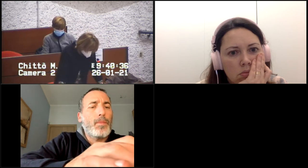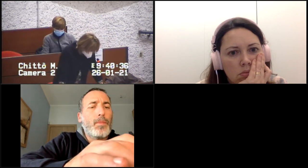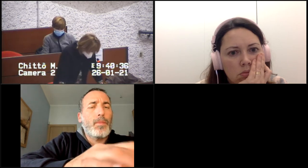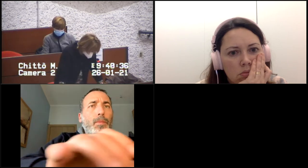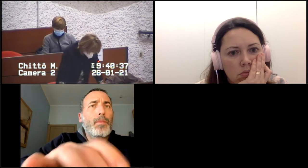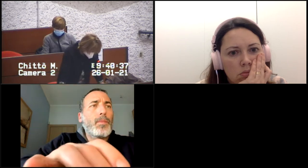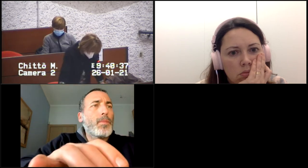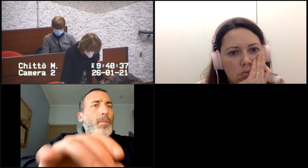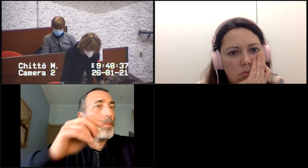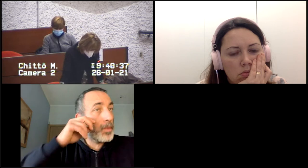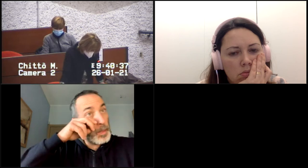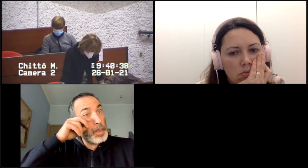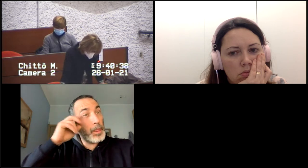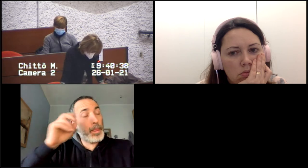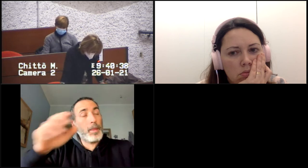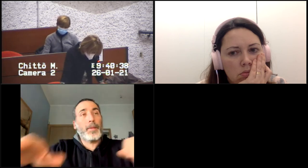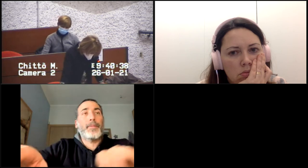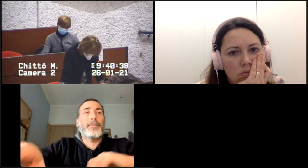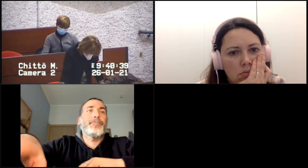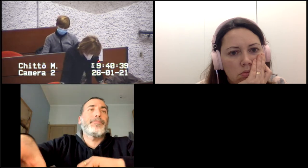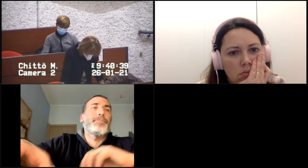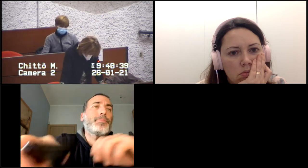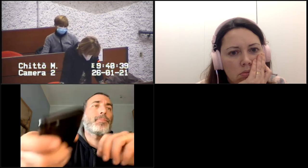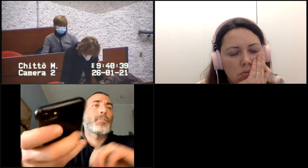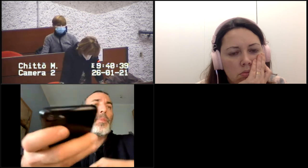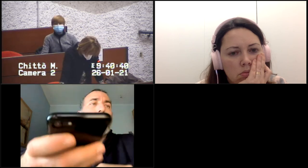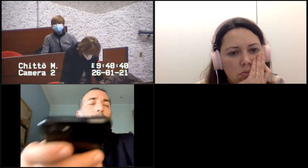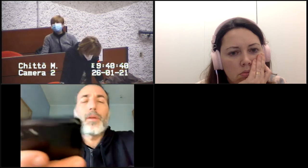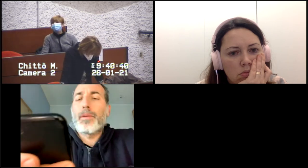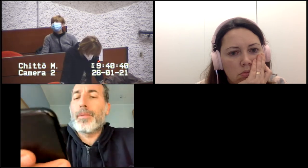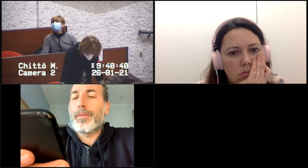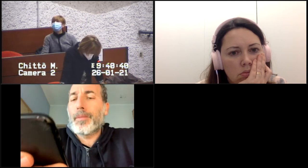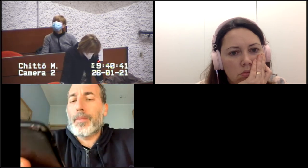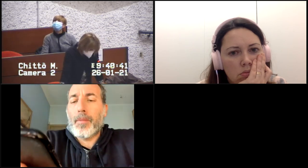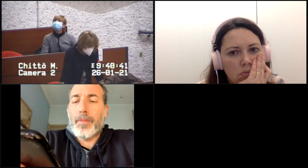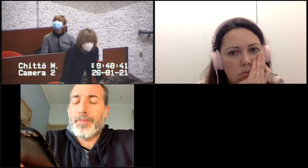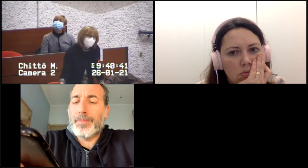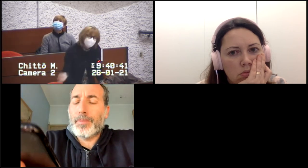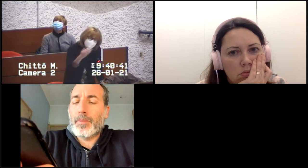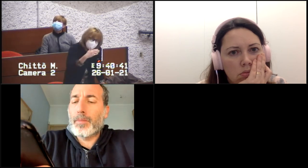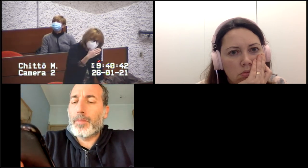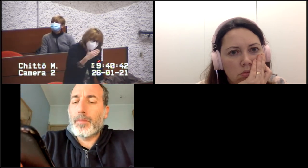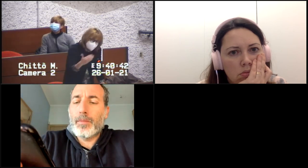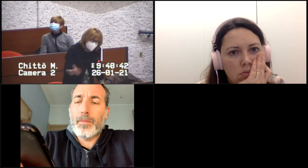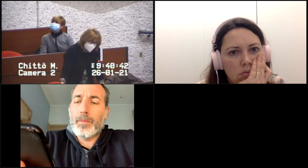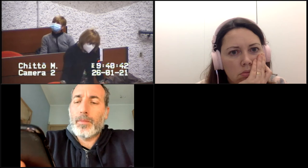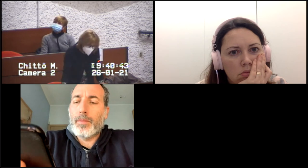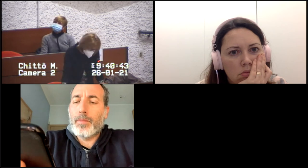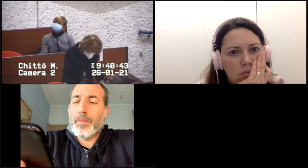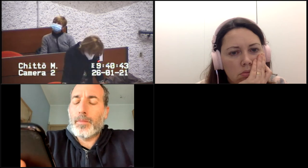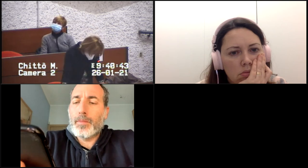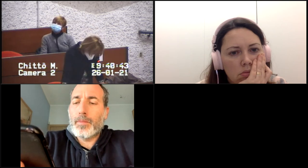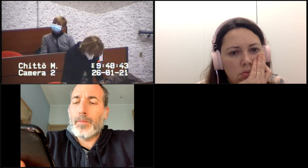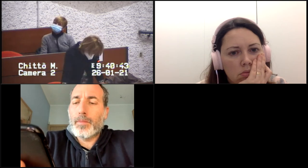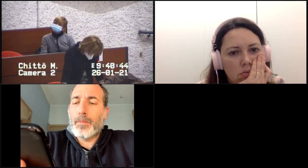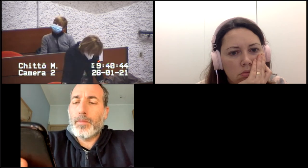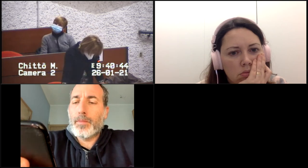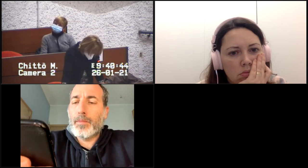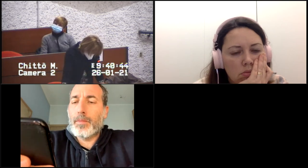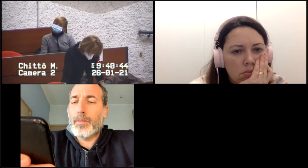critica in modo esplicito una scelta di Regione Lombardia che prevede, prima nella